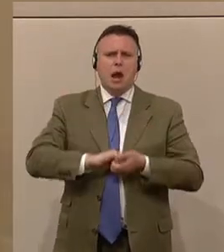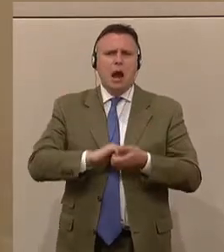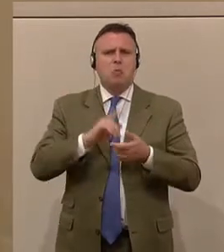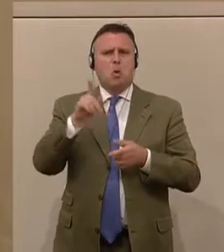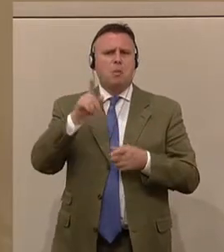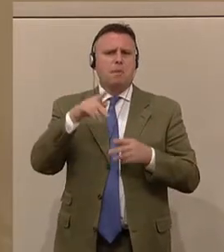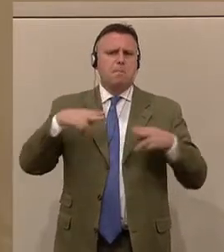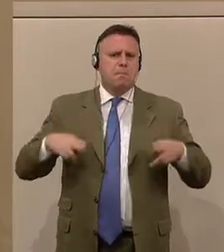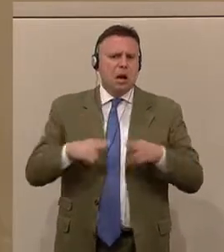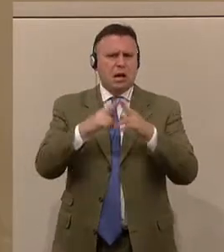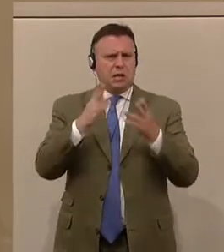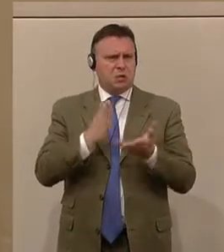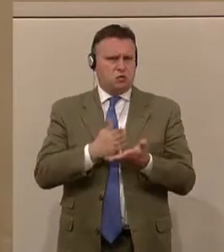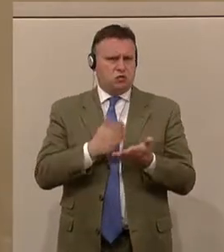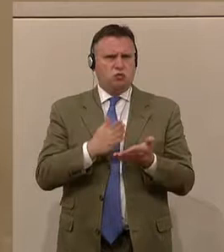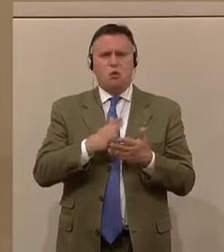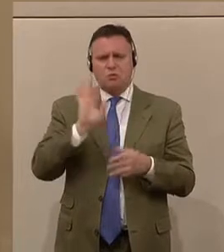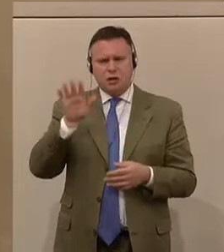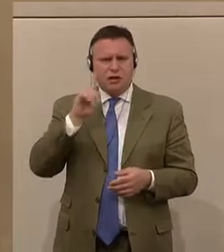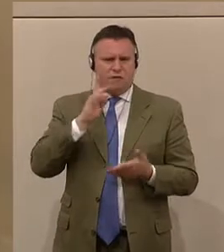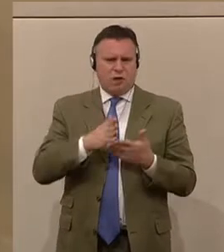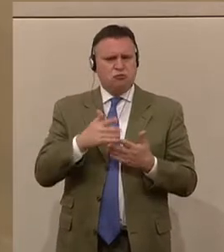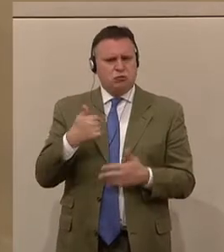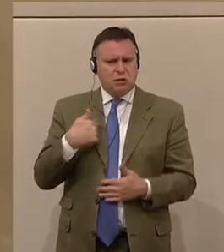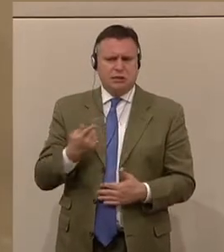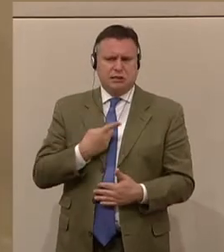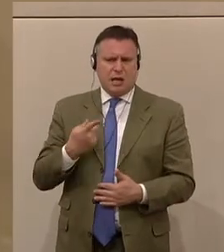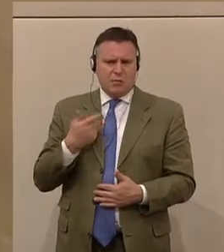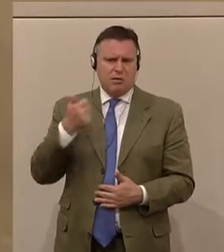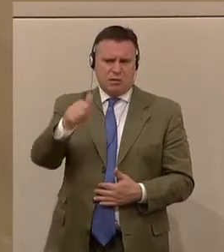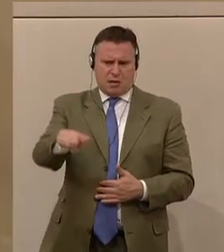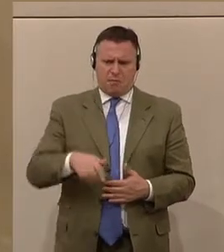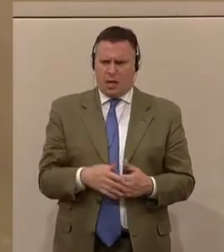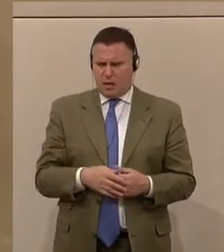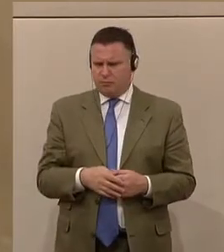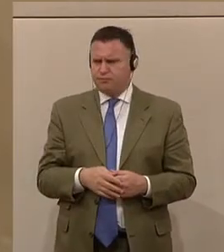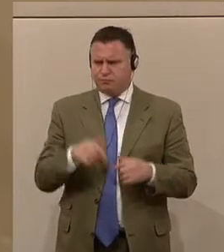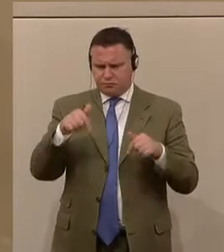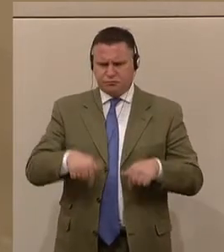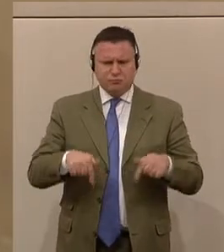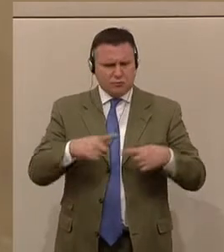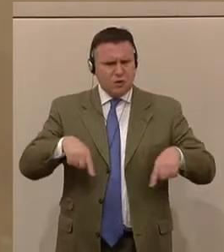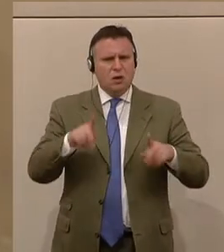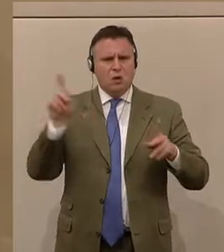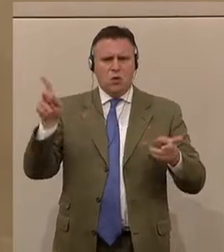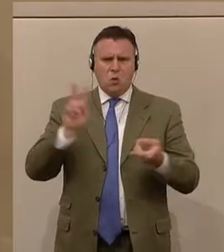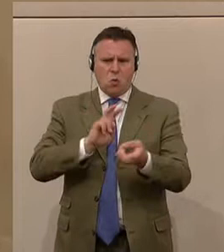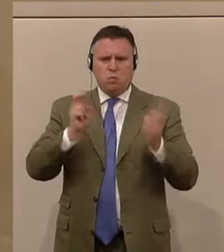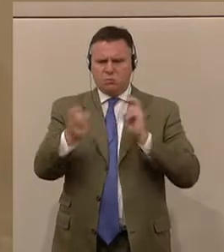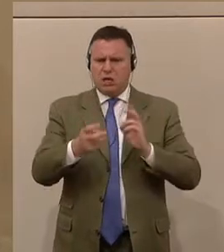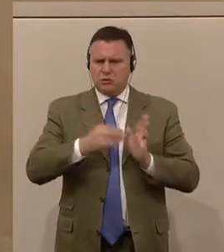Paris. Und wir wissen ja, und ich kann mich noch gut erinnern, ich war dabei, als wir das hier im Hohen Haus ratifiziert